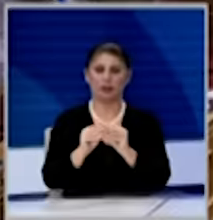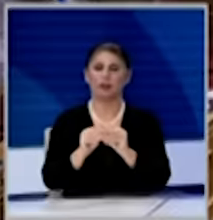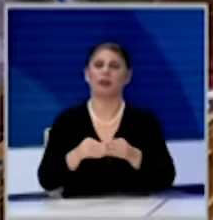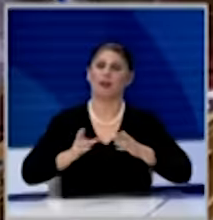σας ευχαριστώ